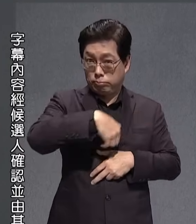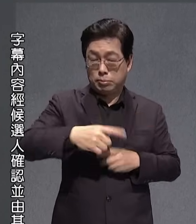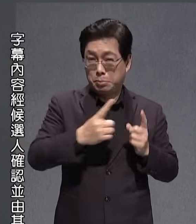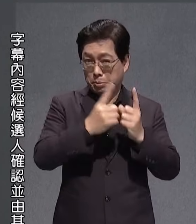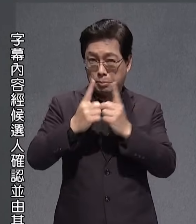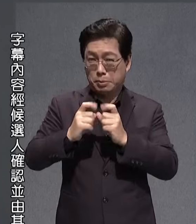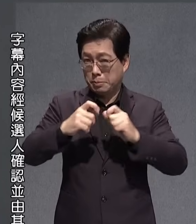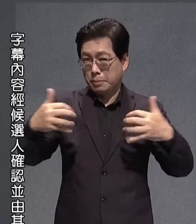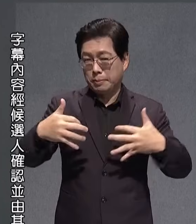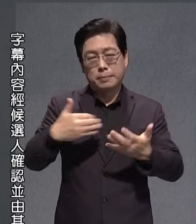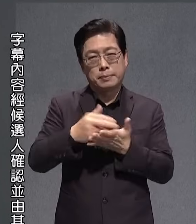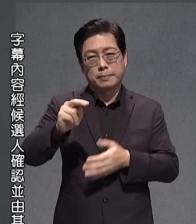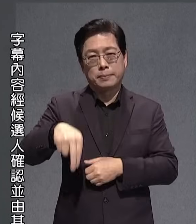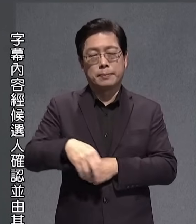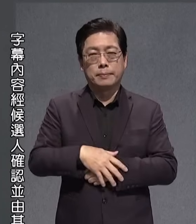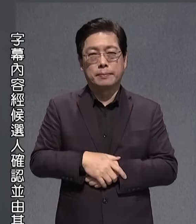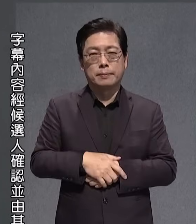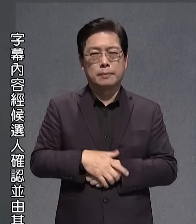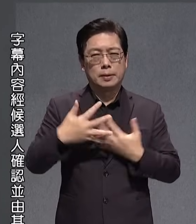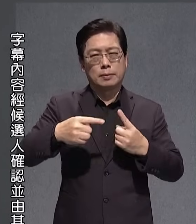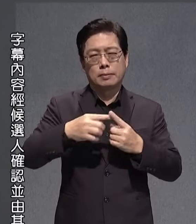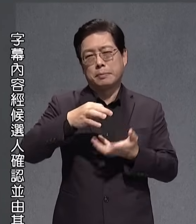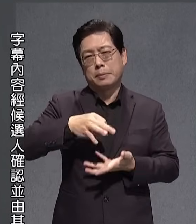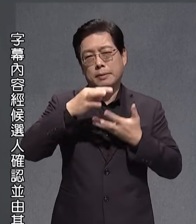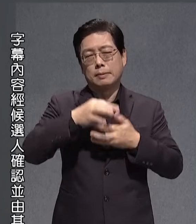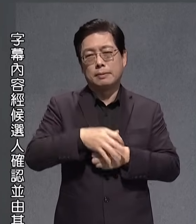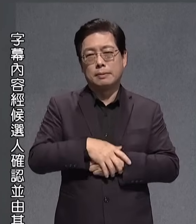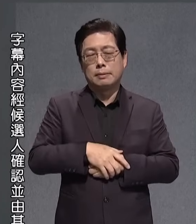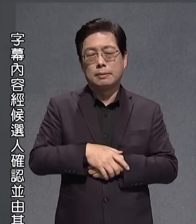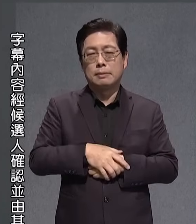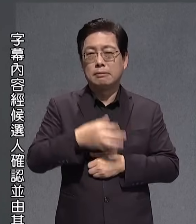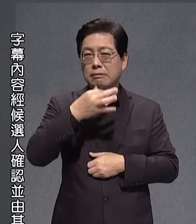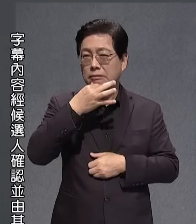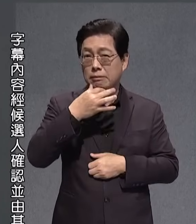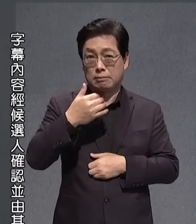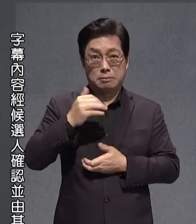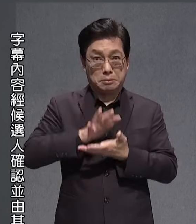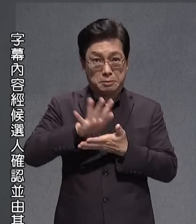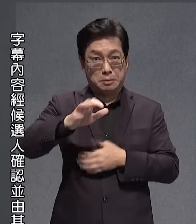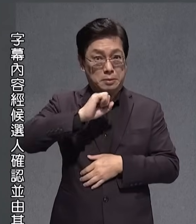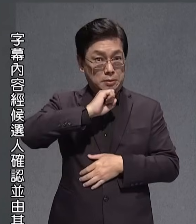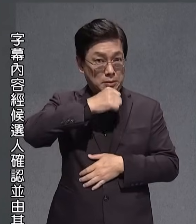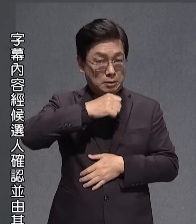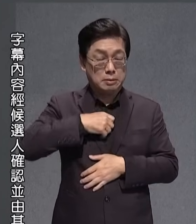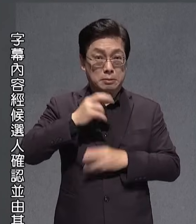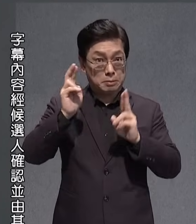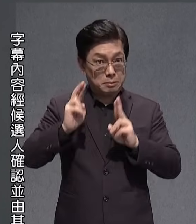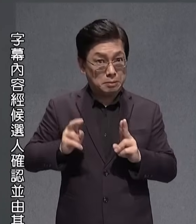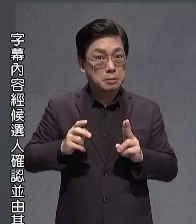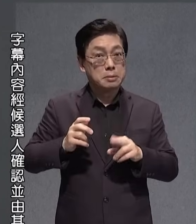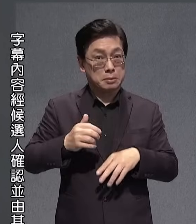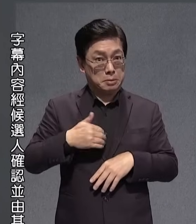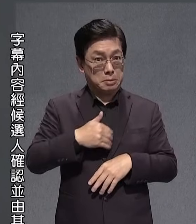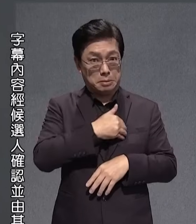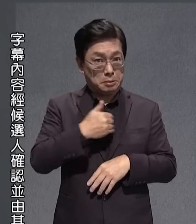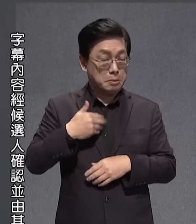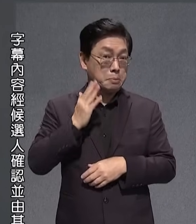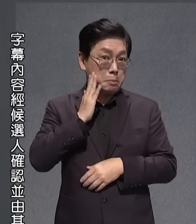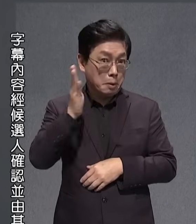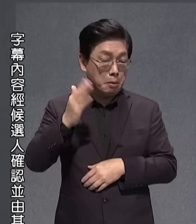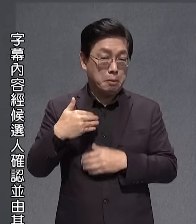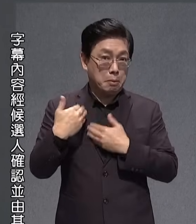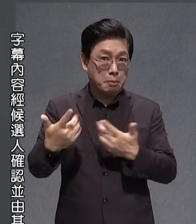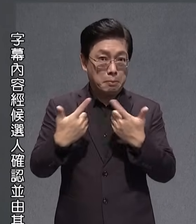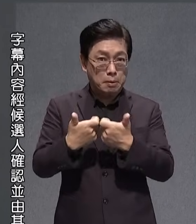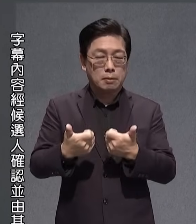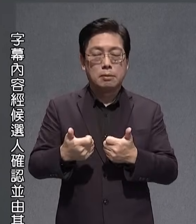各种问题。很多人也担心，在台湾未来能源是不是能够稳定供应？我